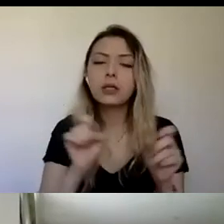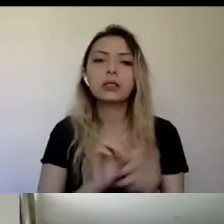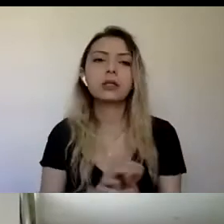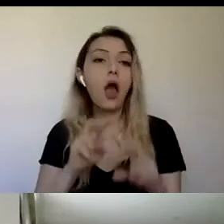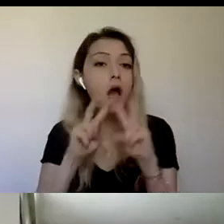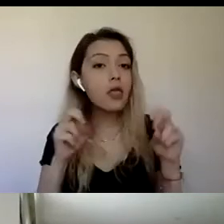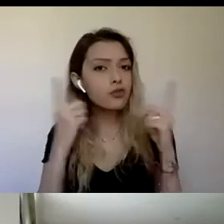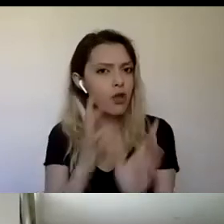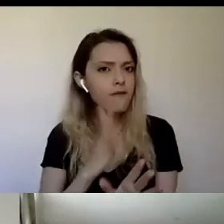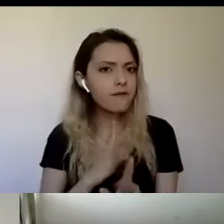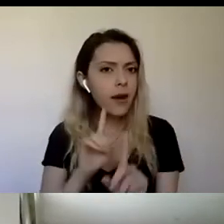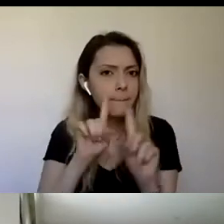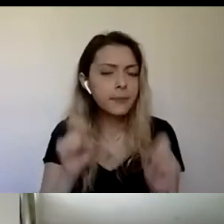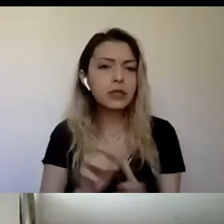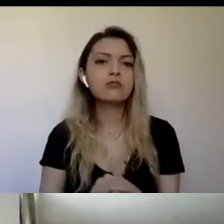Genel yorumlar var mı?